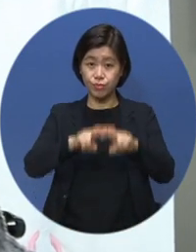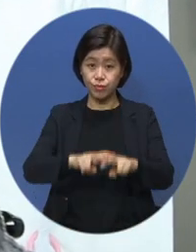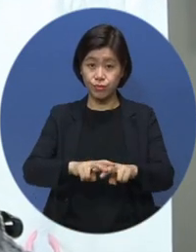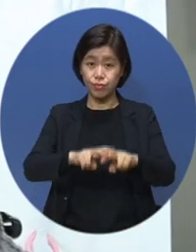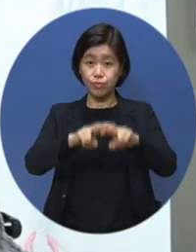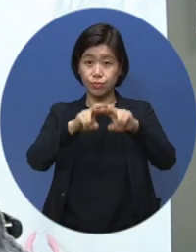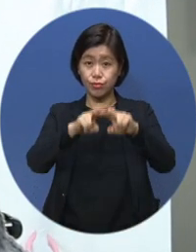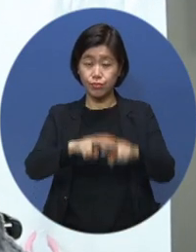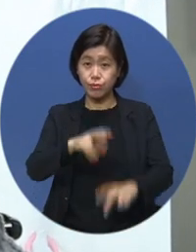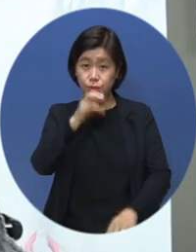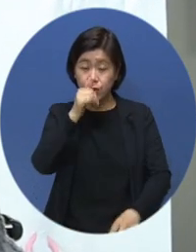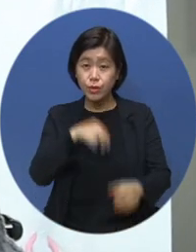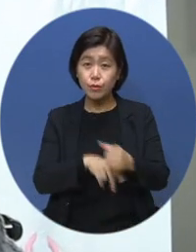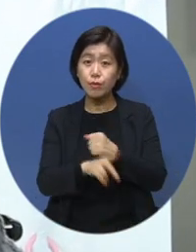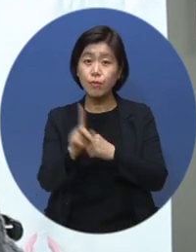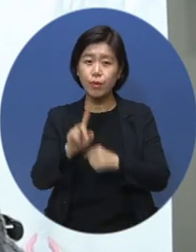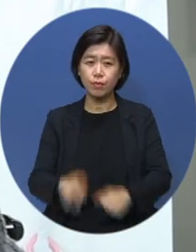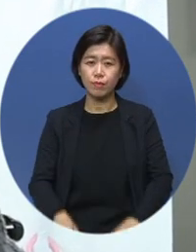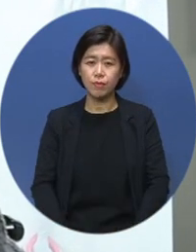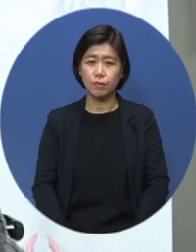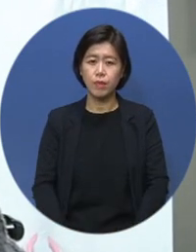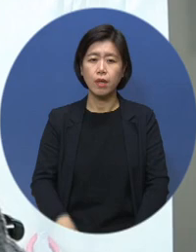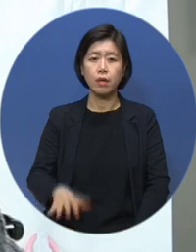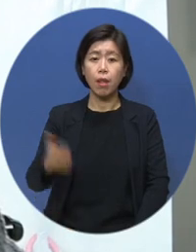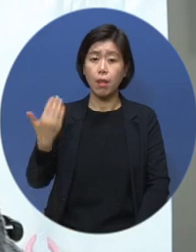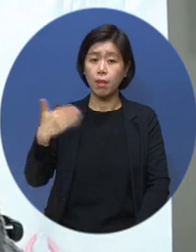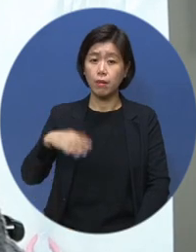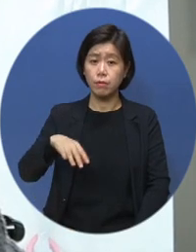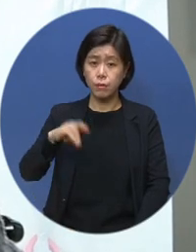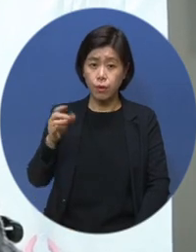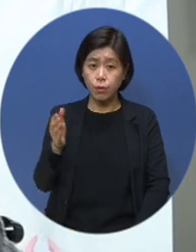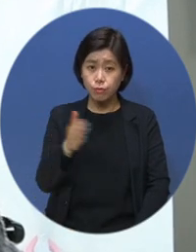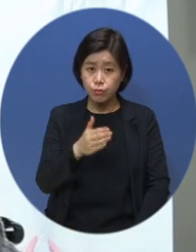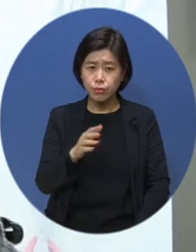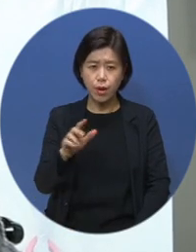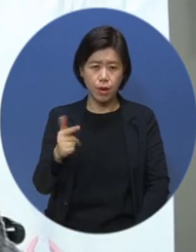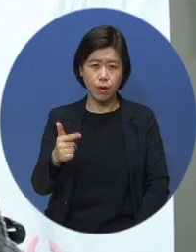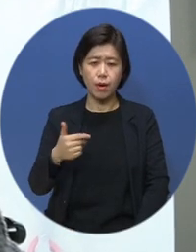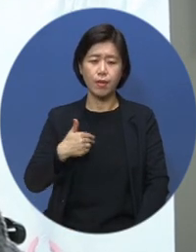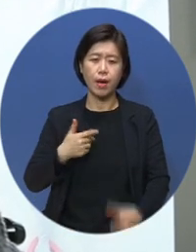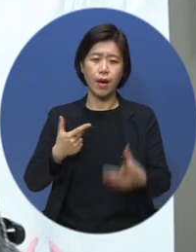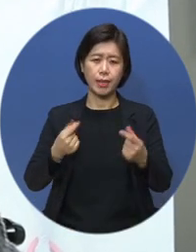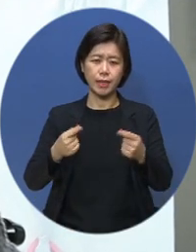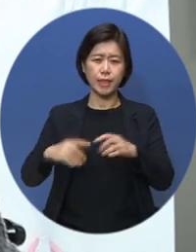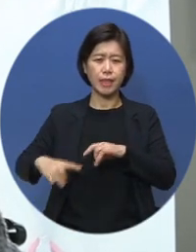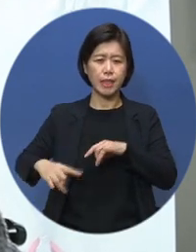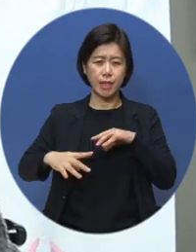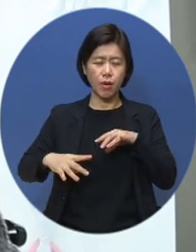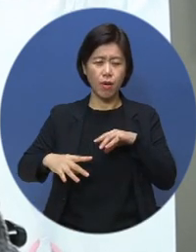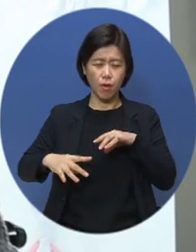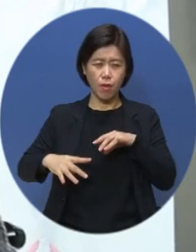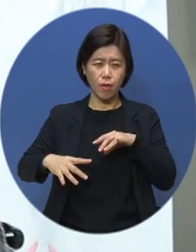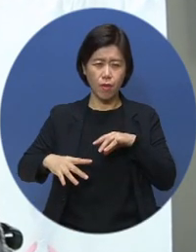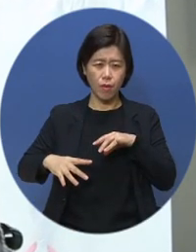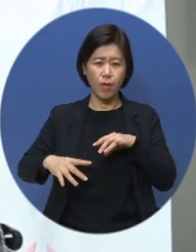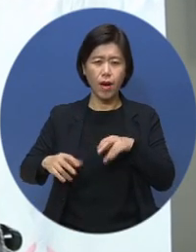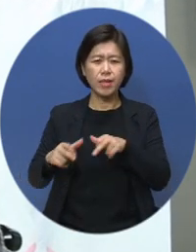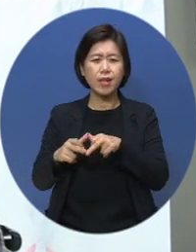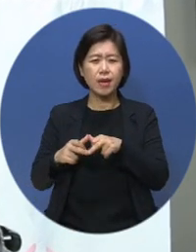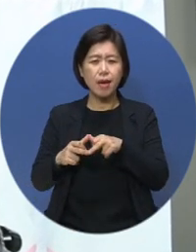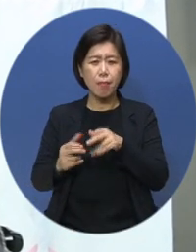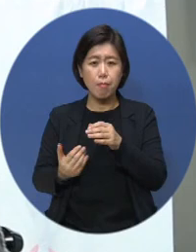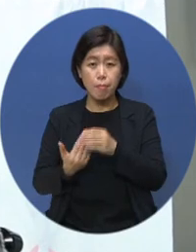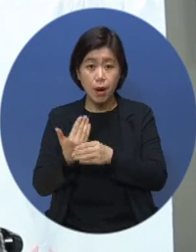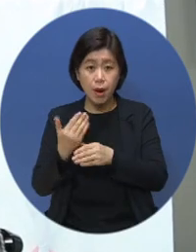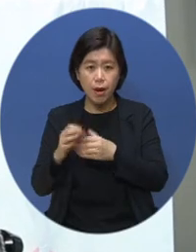뭐 있으신가요 이렇게 처음부터 그랬던 건 아닌데 이제 이제 저처럼 신경 선상으로 장애들이 있고 구매는